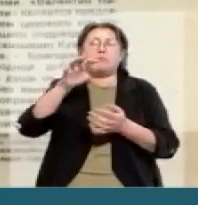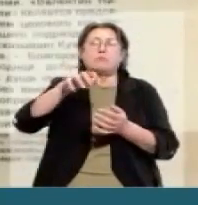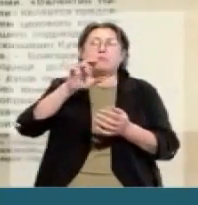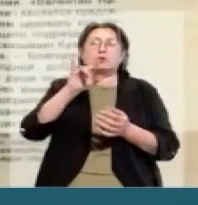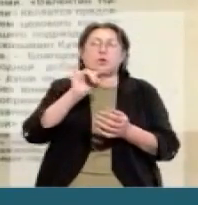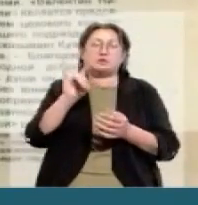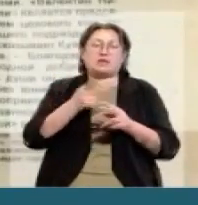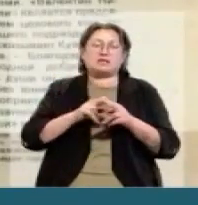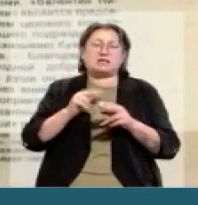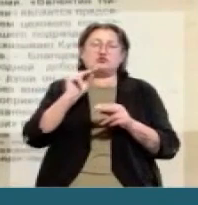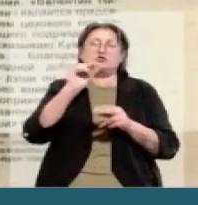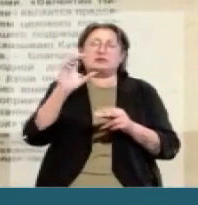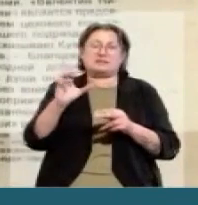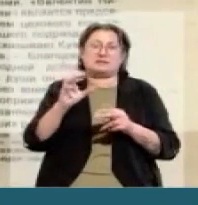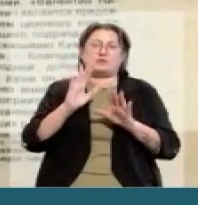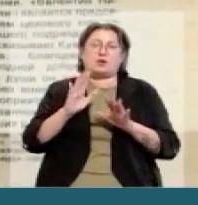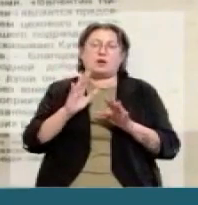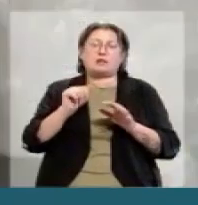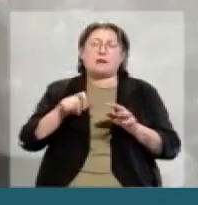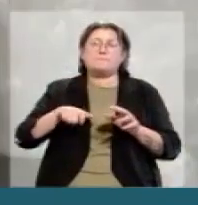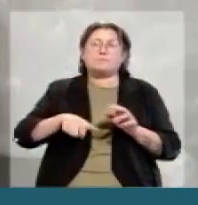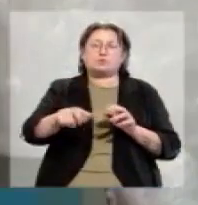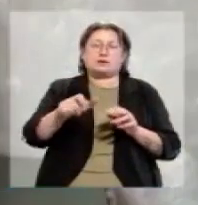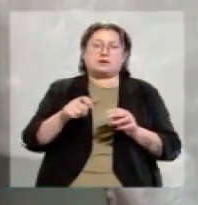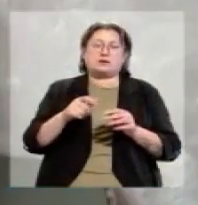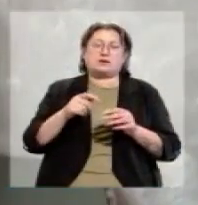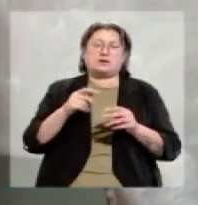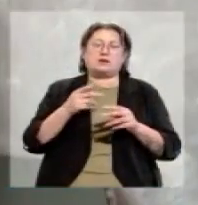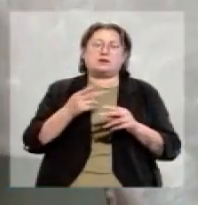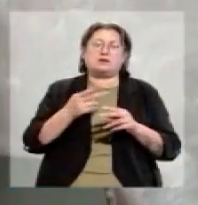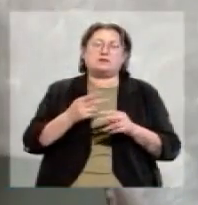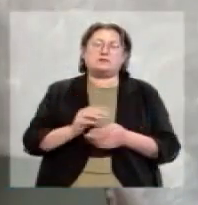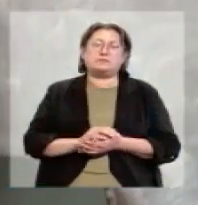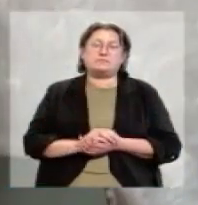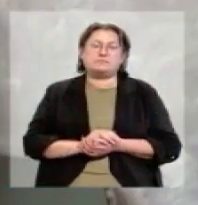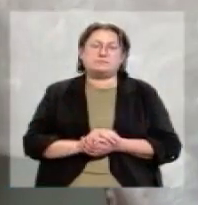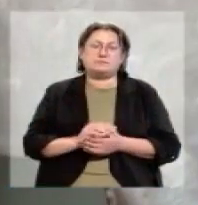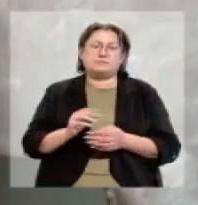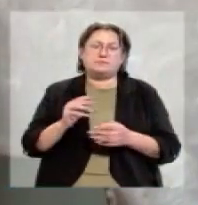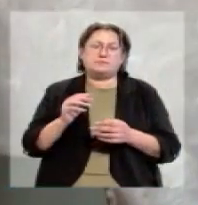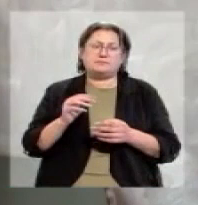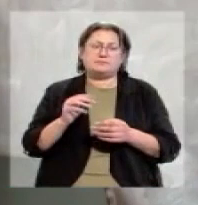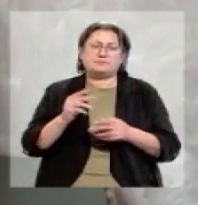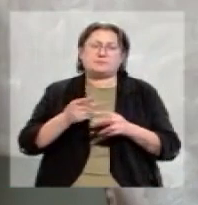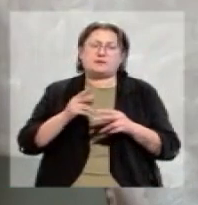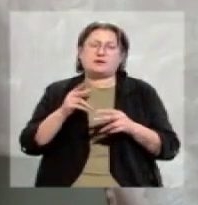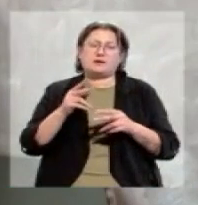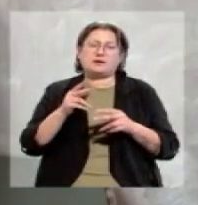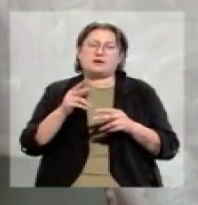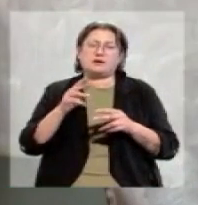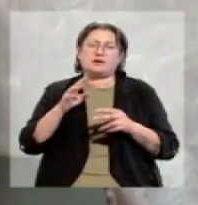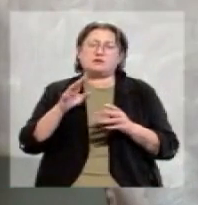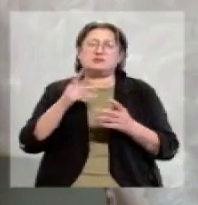Это своего рода служба ЧС, только на путях. Ну, восстановительный поезд – это цель его, как получается, где